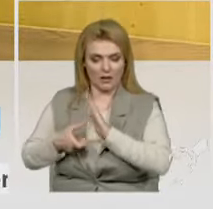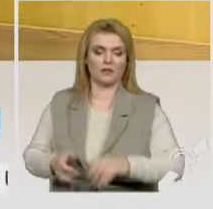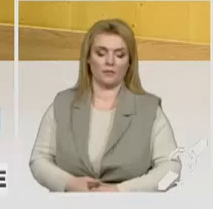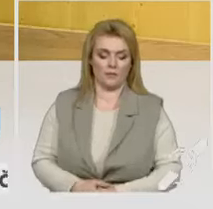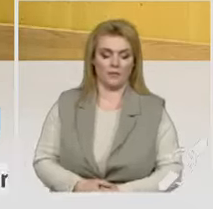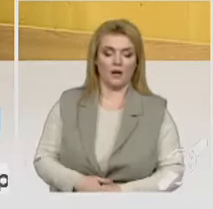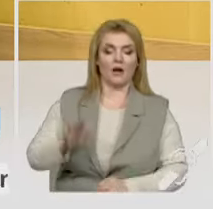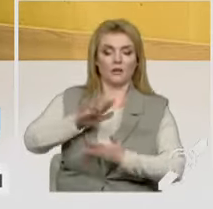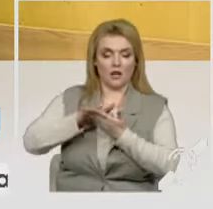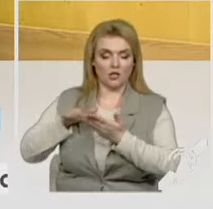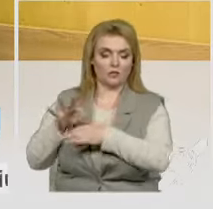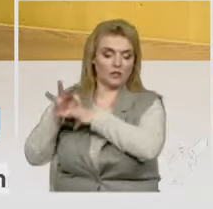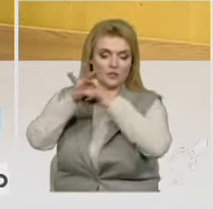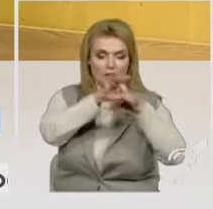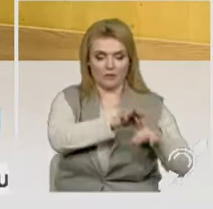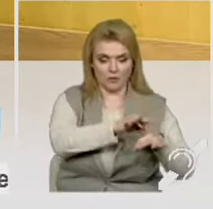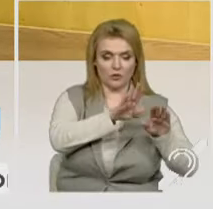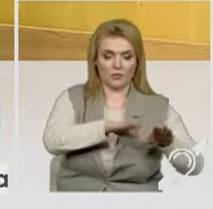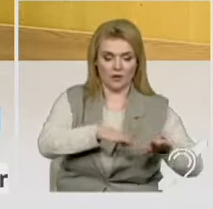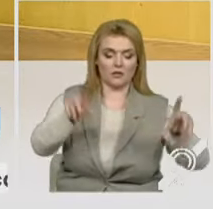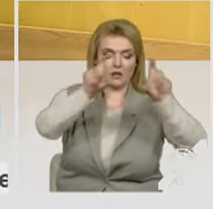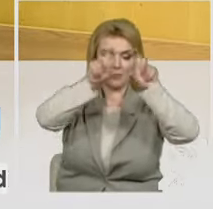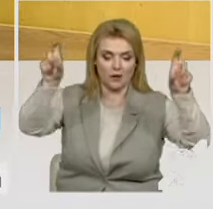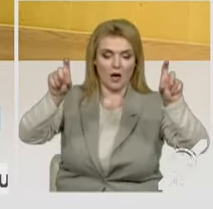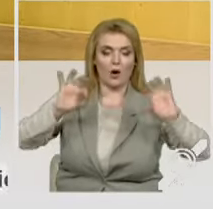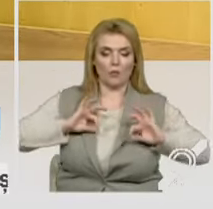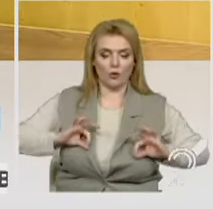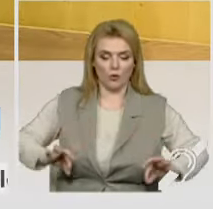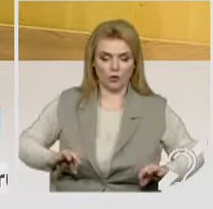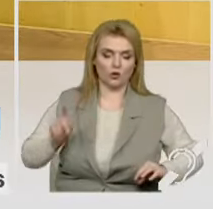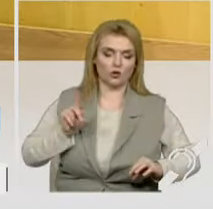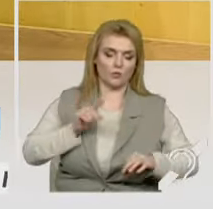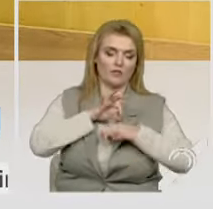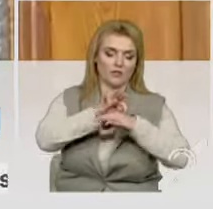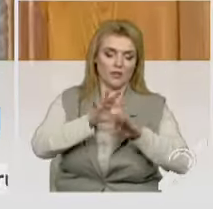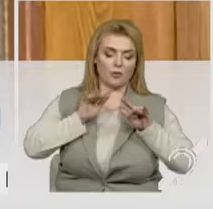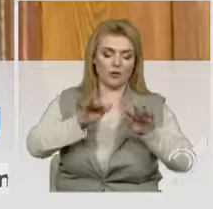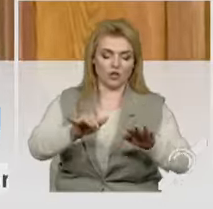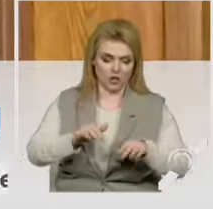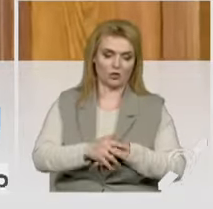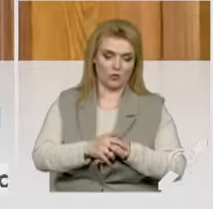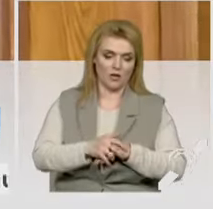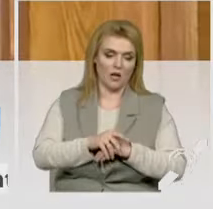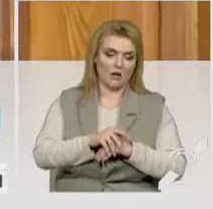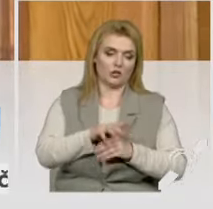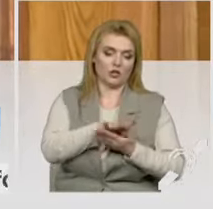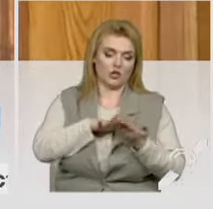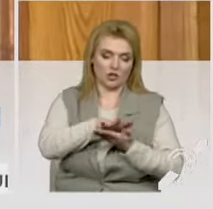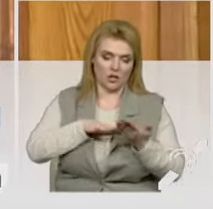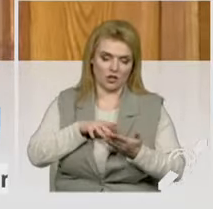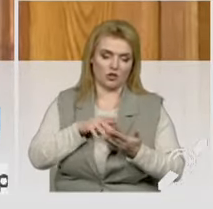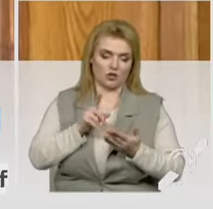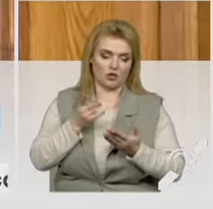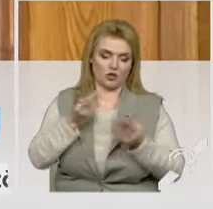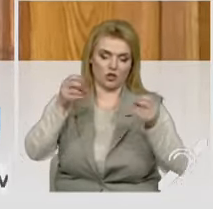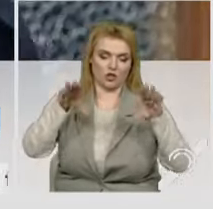escortate la CNA și procuratura anticorupție pentru audieri și efectuarea acțiunilor procesuale. Inspectoratul pentru Protecția Mediului